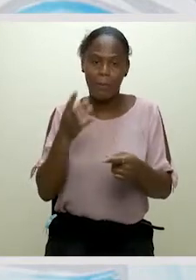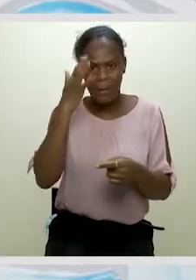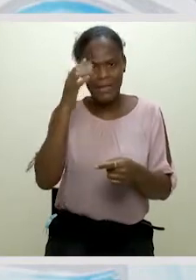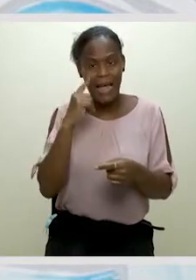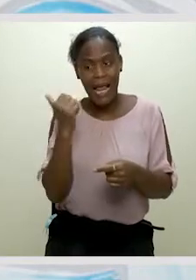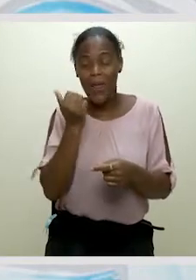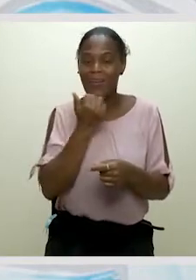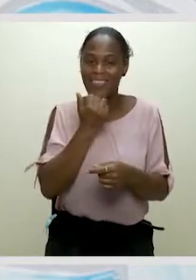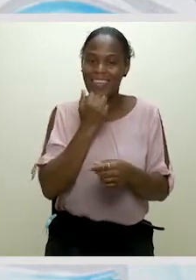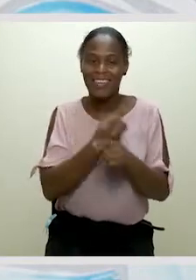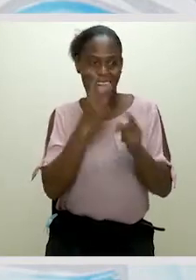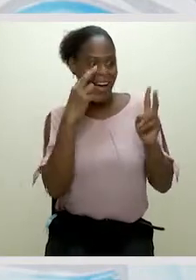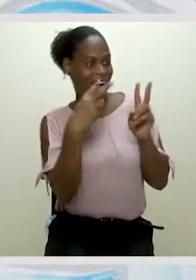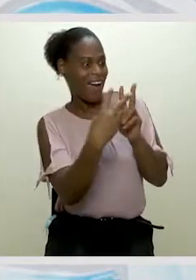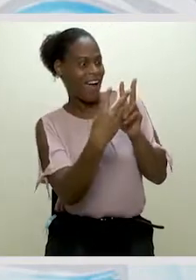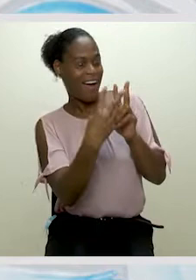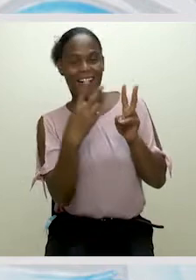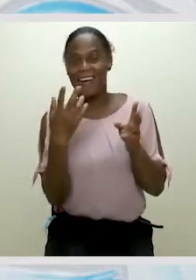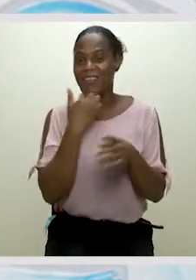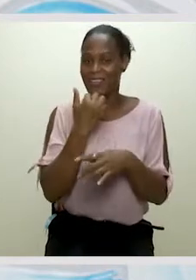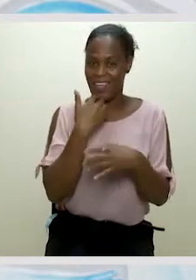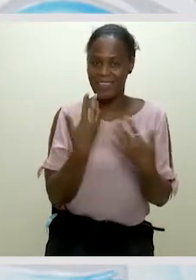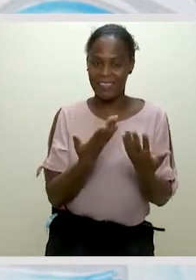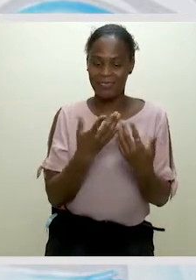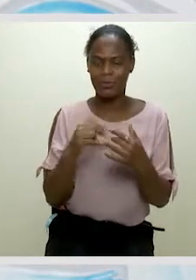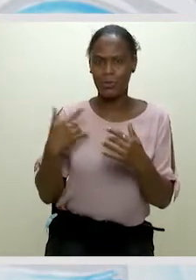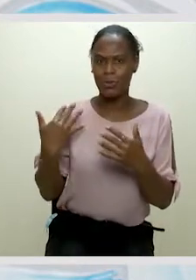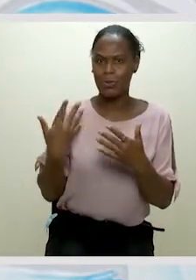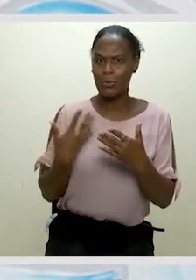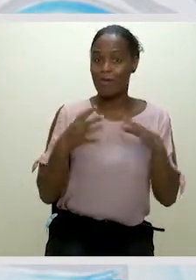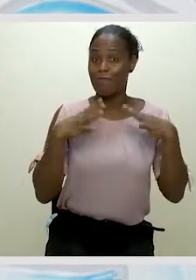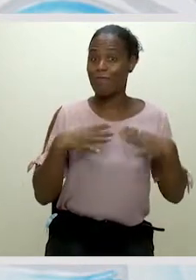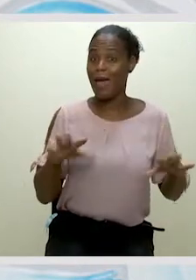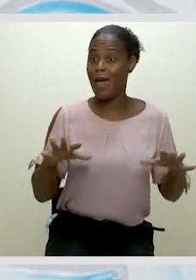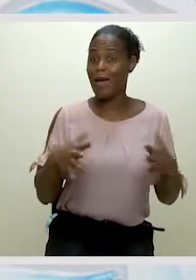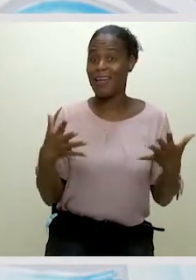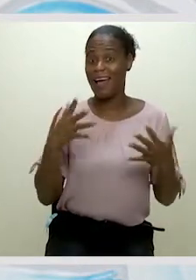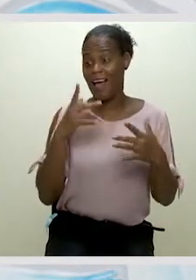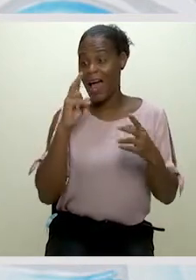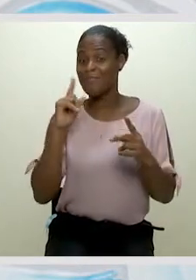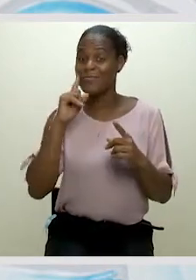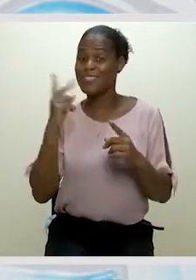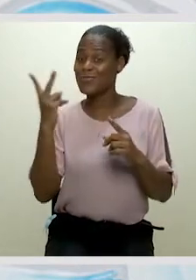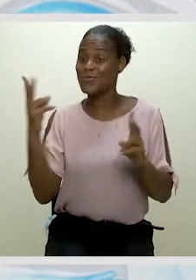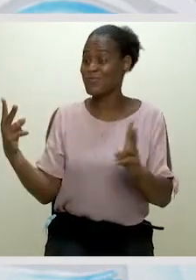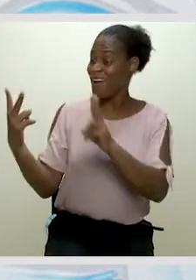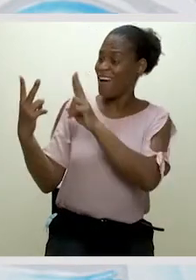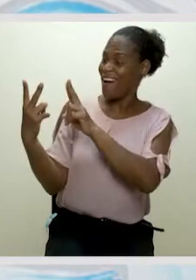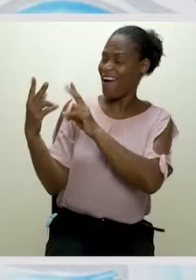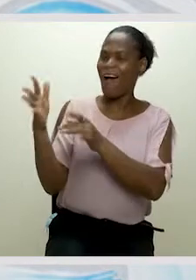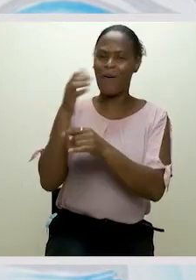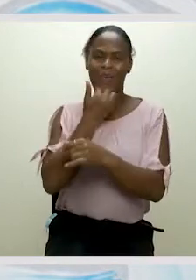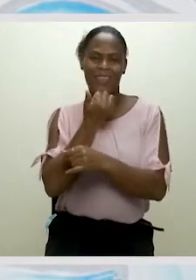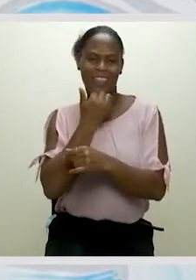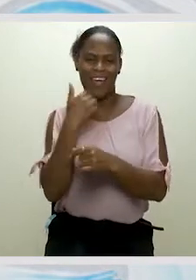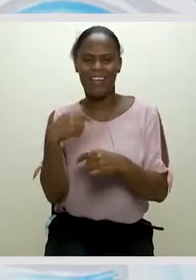de se voir, n'est-ce pas? Depois d'un long période de férias, elles se encontraram et elles sont contentes de se